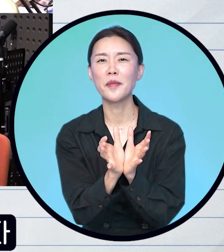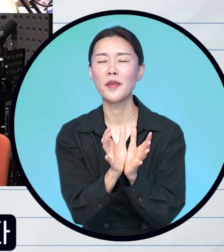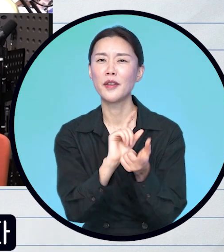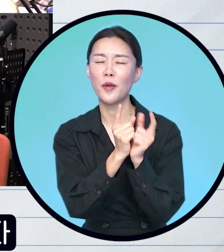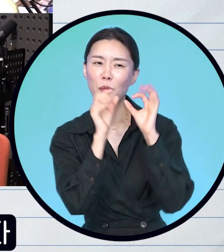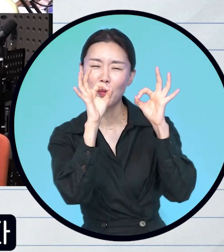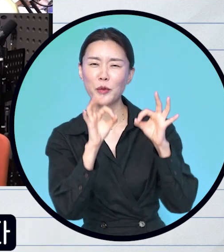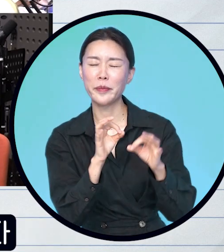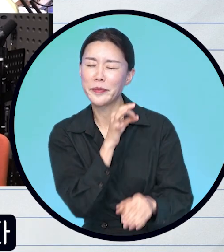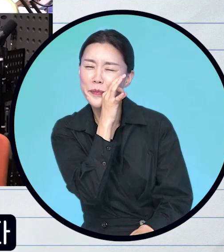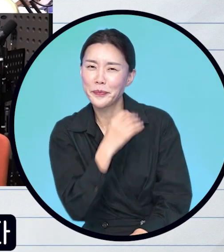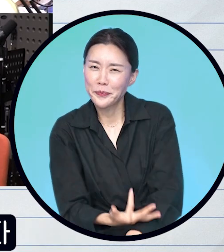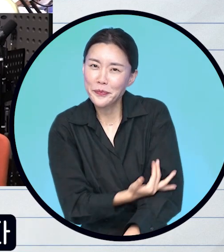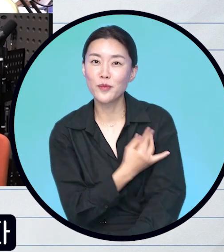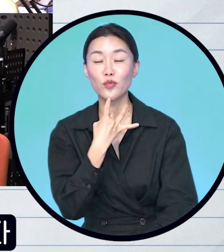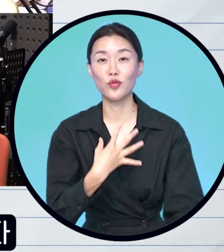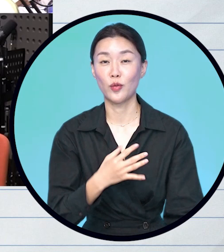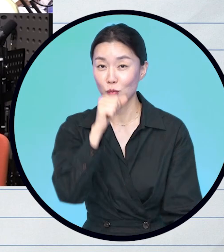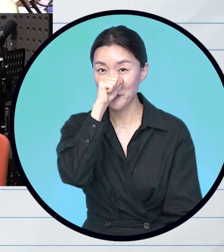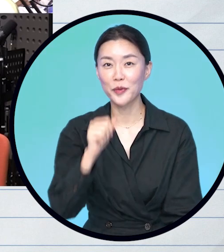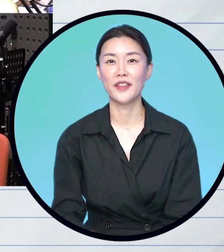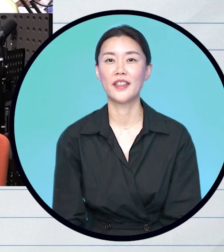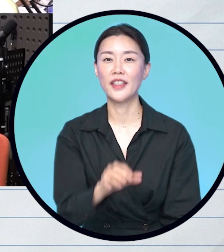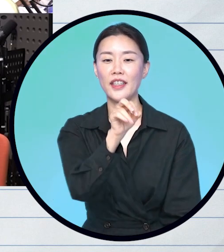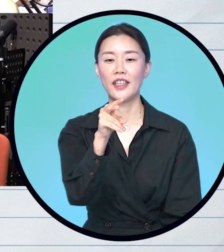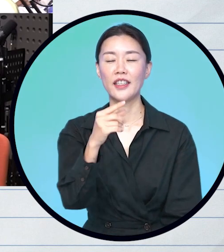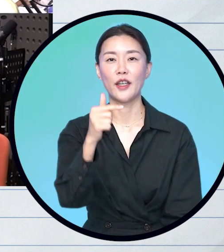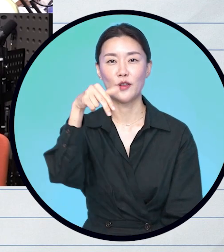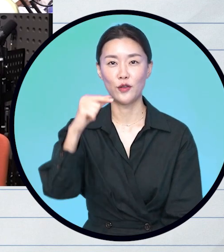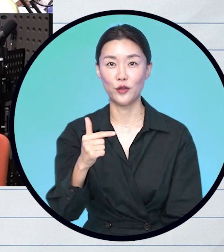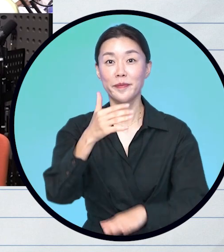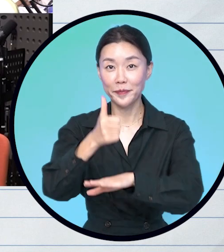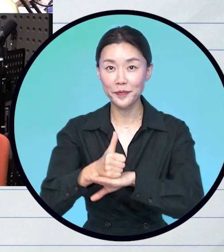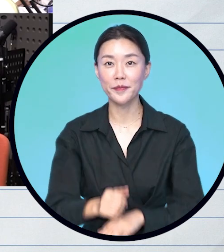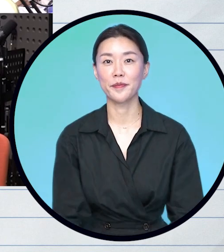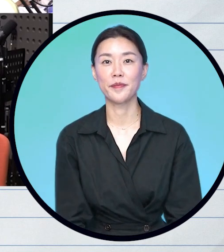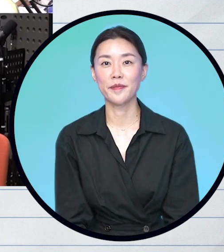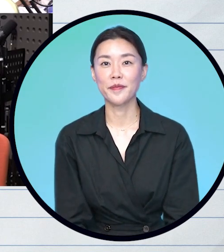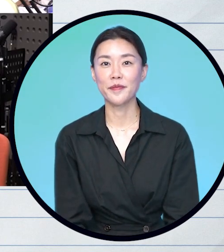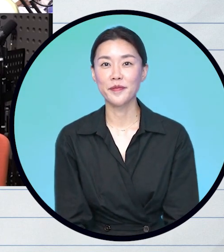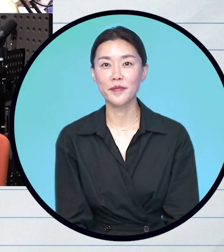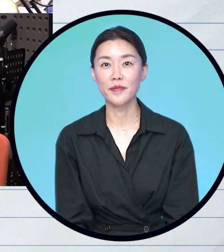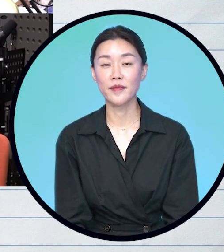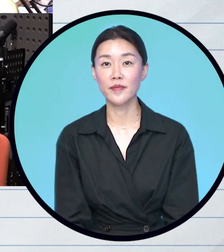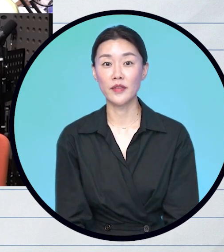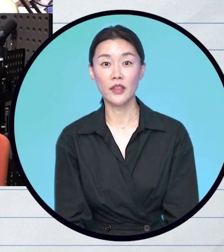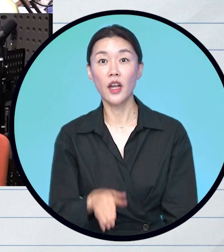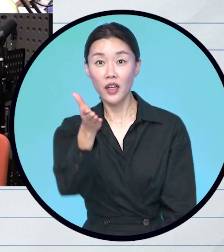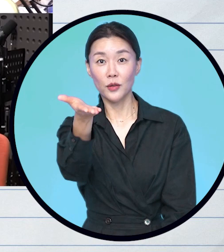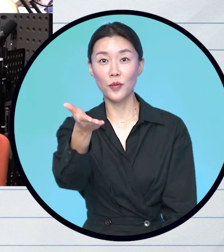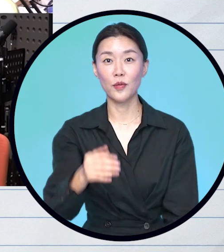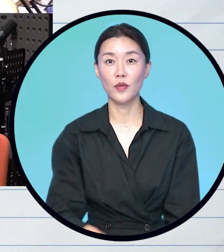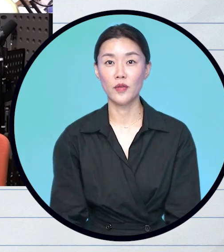약간 부끄부끄해서 그런 건데. 맞아요. 자, 좋습니다. 자, 연준 씨 마지막으로 한번 가볼게요. 저기 그쪽이요. 어.